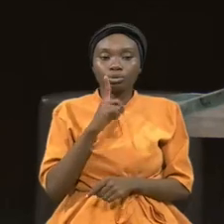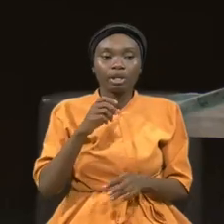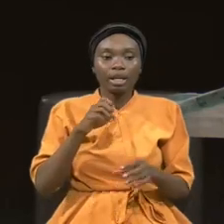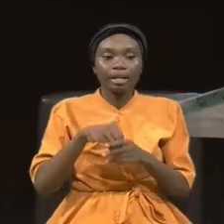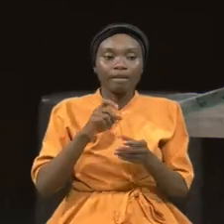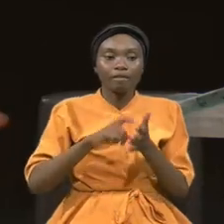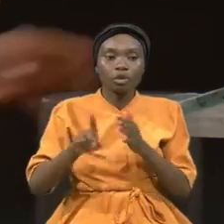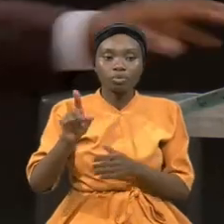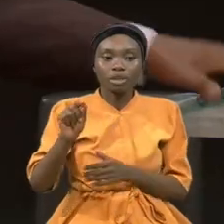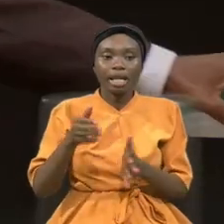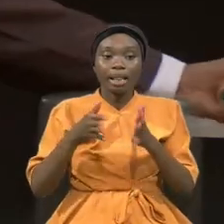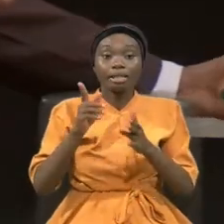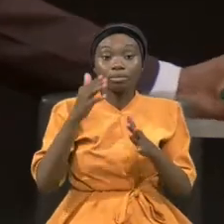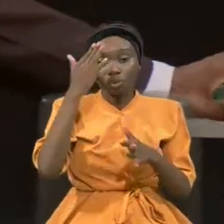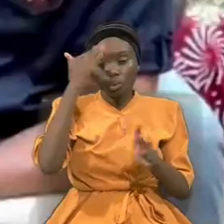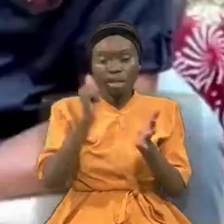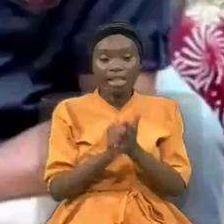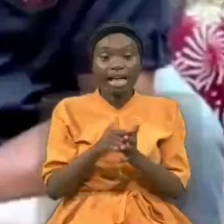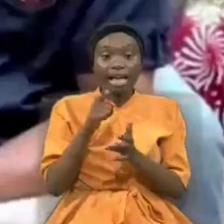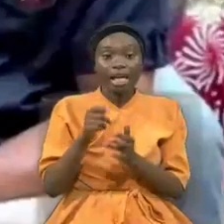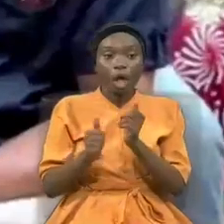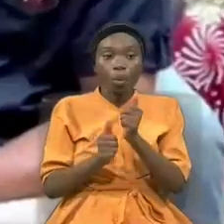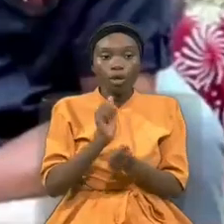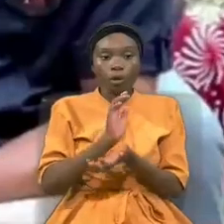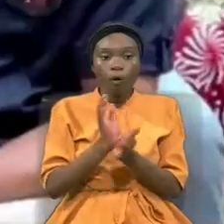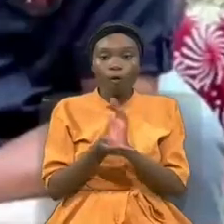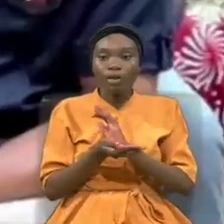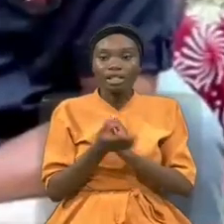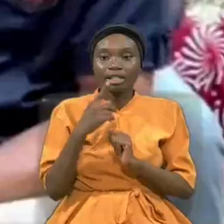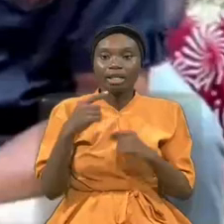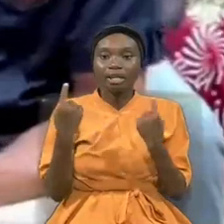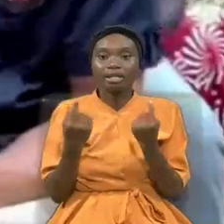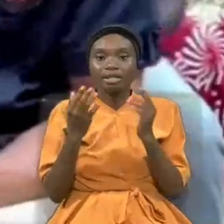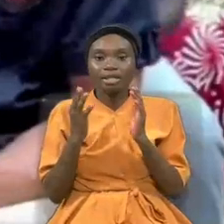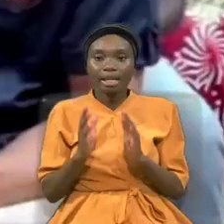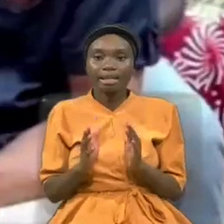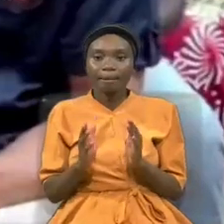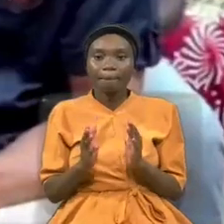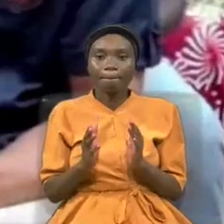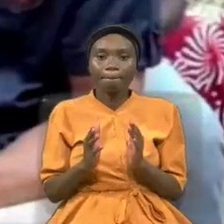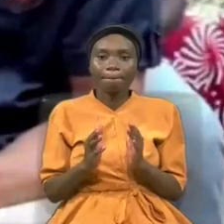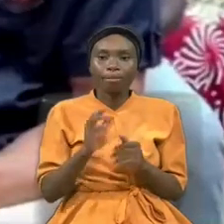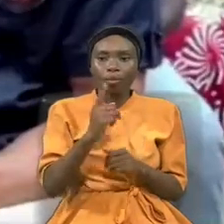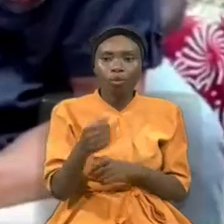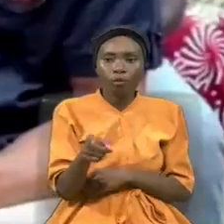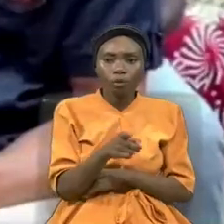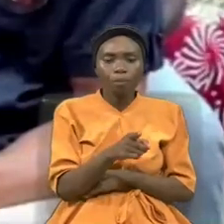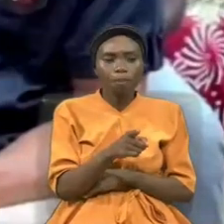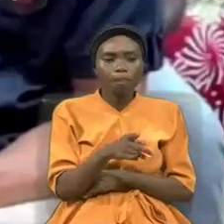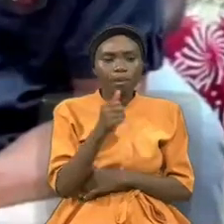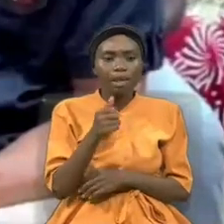s'est égaré de la vérité qu'un autre l'y ramène, vain. Qu'il sache que celui qui ramènera un pécheur, l'un de vous,